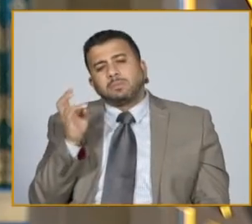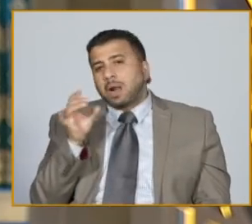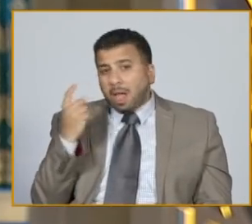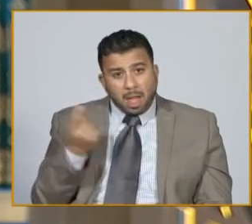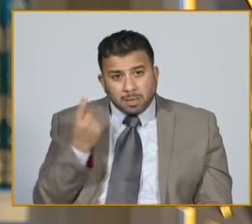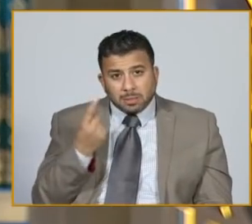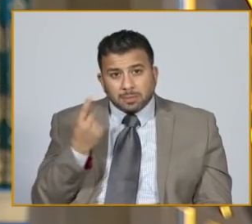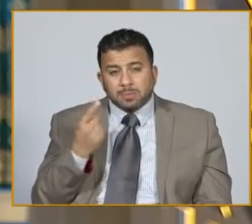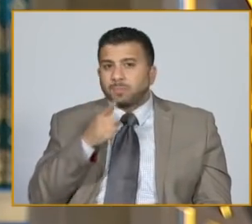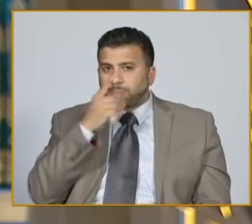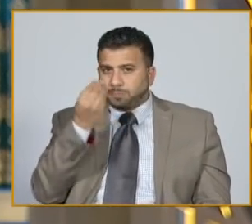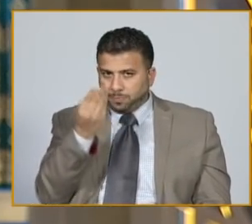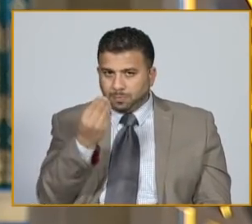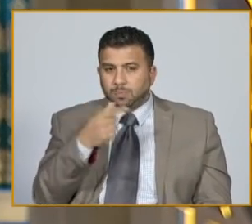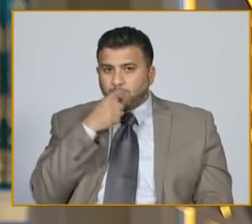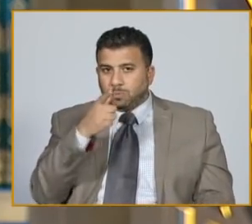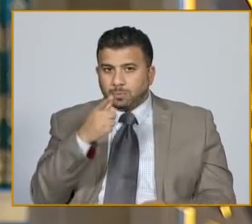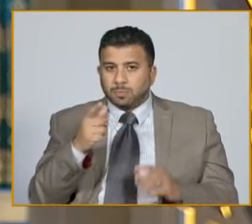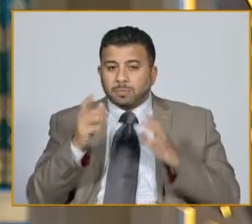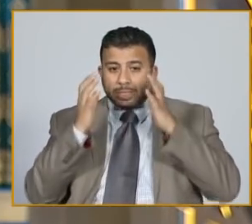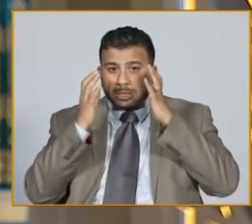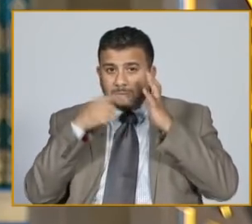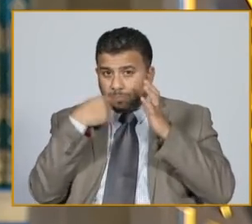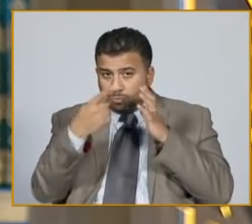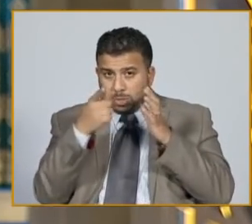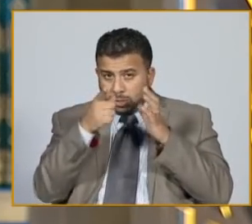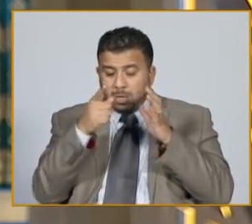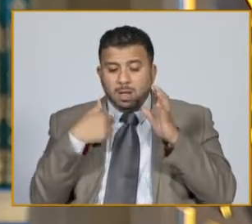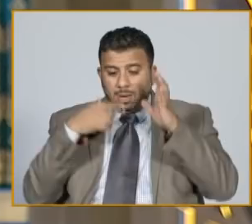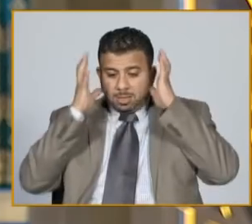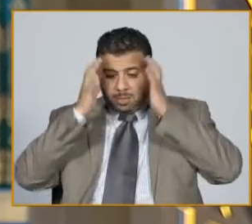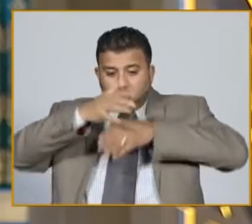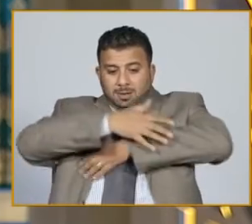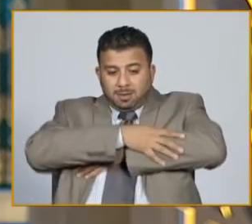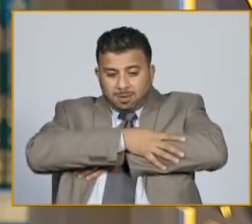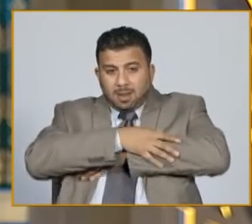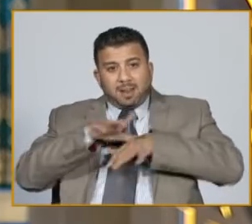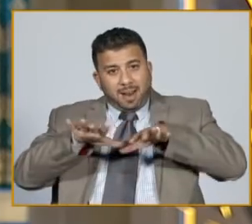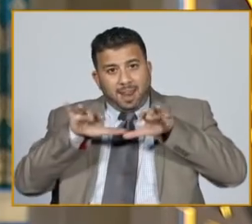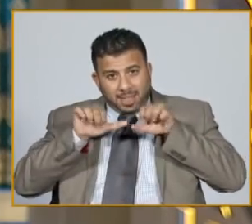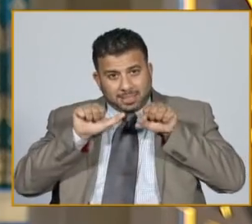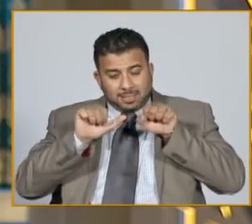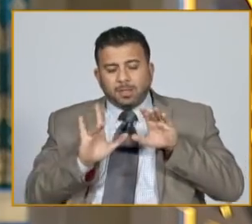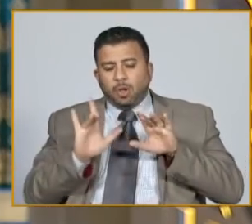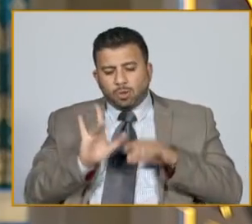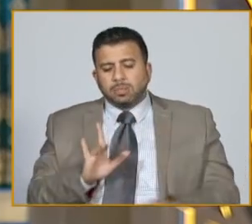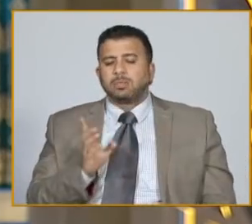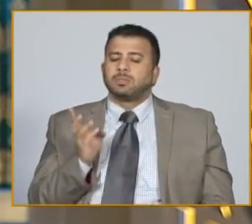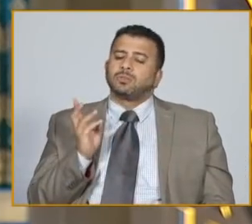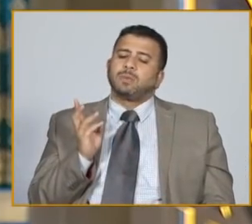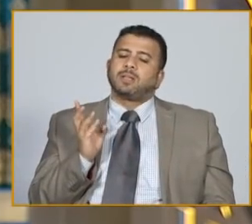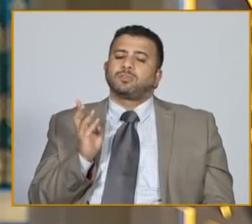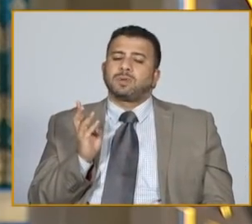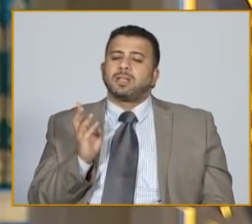بعد الصلاة لها سنتان، قولية وهي الإتيان بالأذكار، وفعلية أن الإنسان يمكث في مكانه، لكن هذا ليس